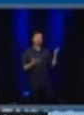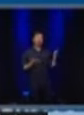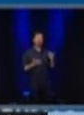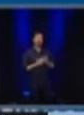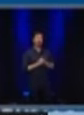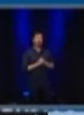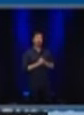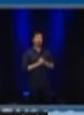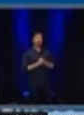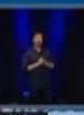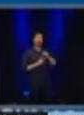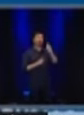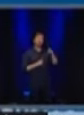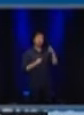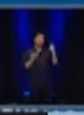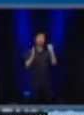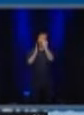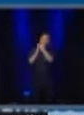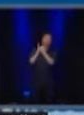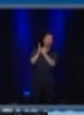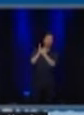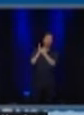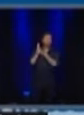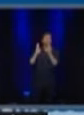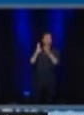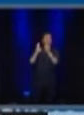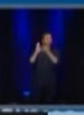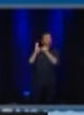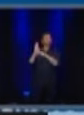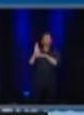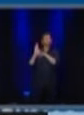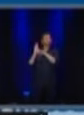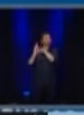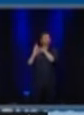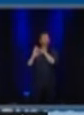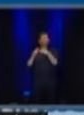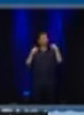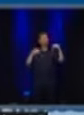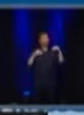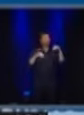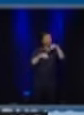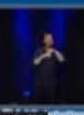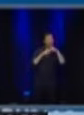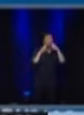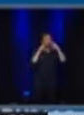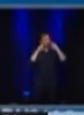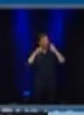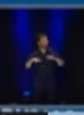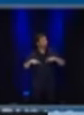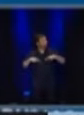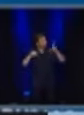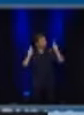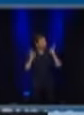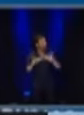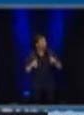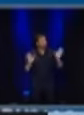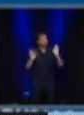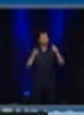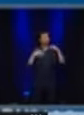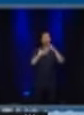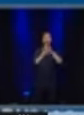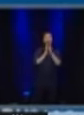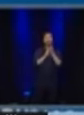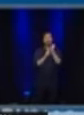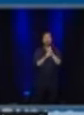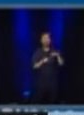des assouplissements qui doivent être faits. Là, pensons le masque à l'intérieur des commerces ou le masque à l'intérieur des